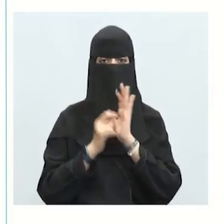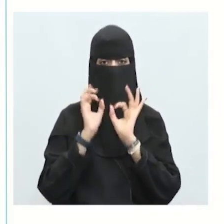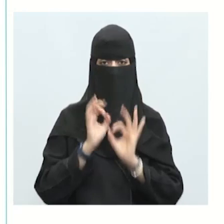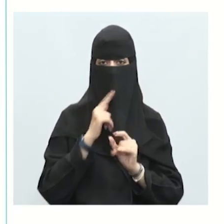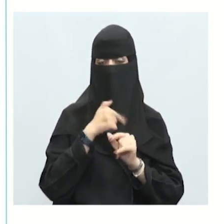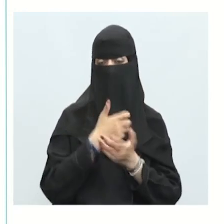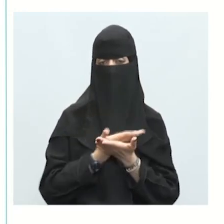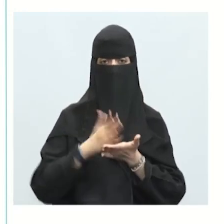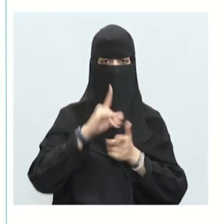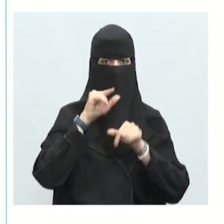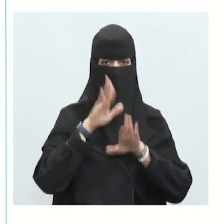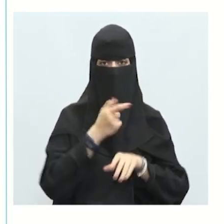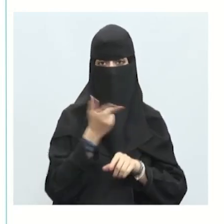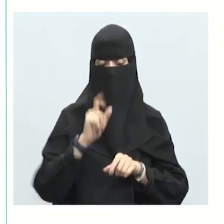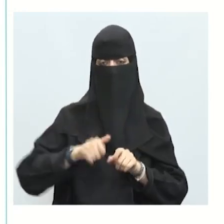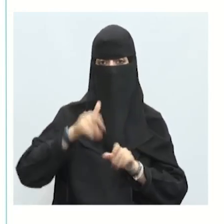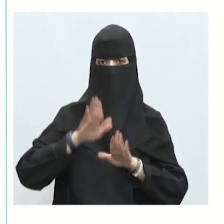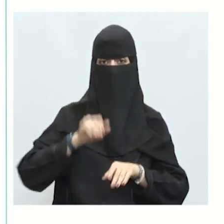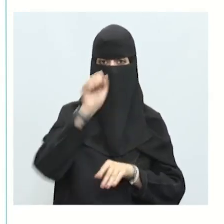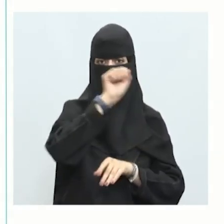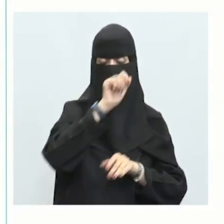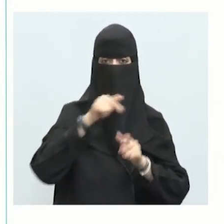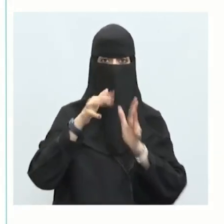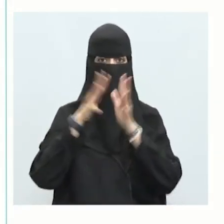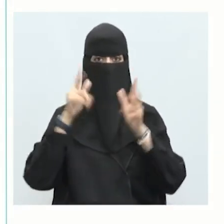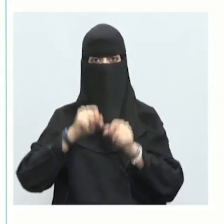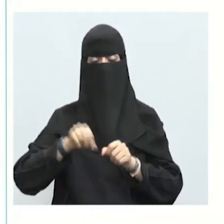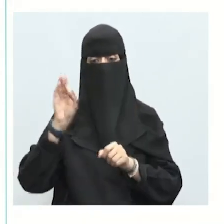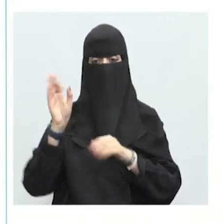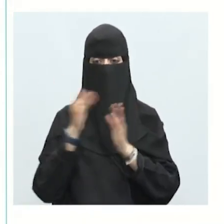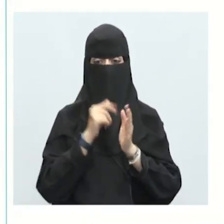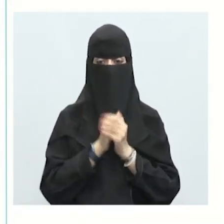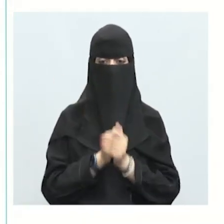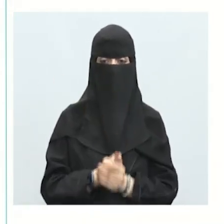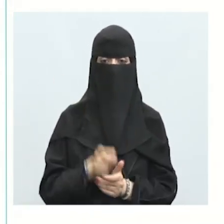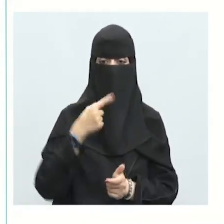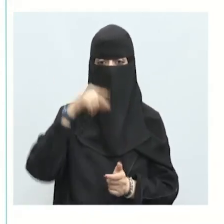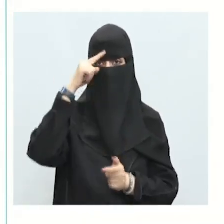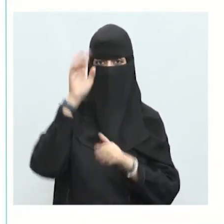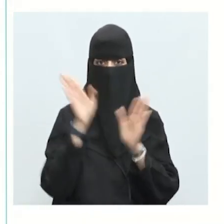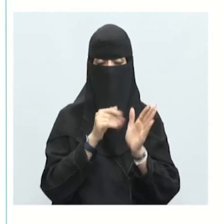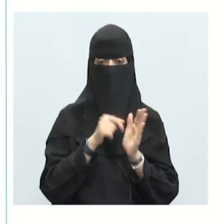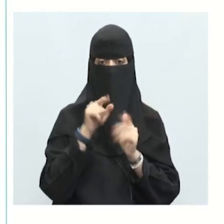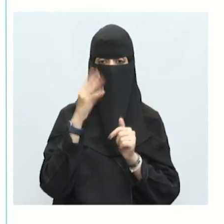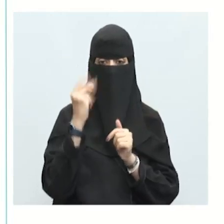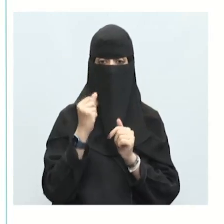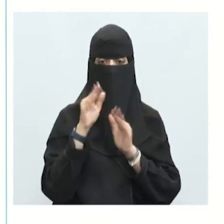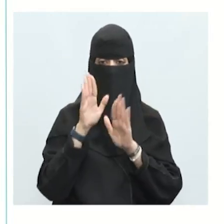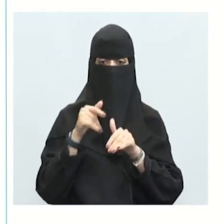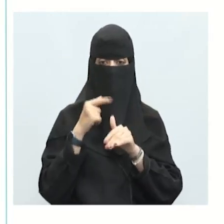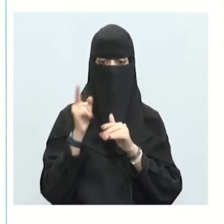فلن يطبع لنا اي اكبر من البي المثال اثنين الرقم